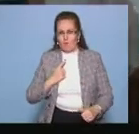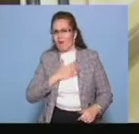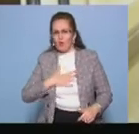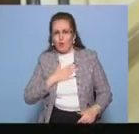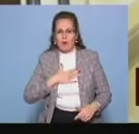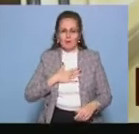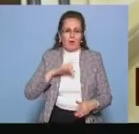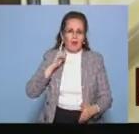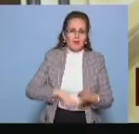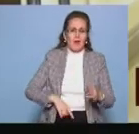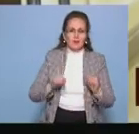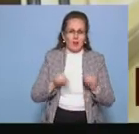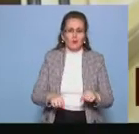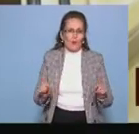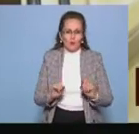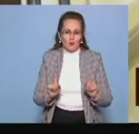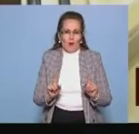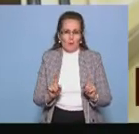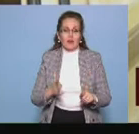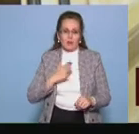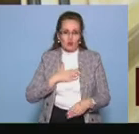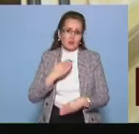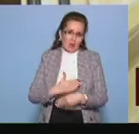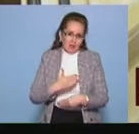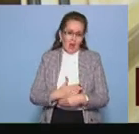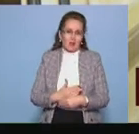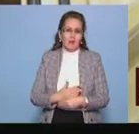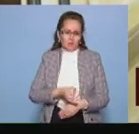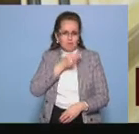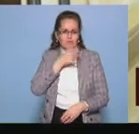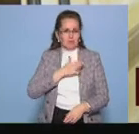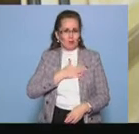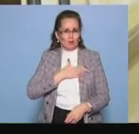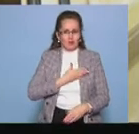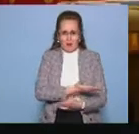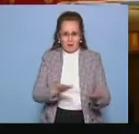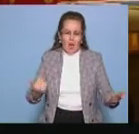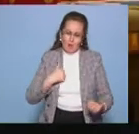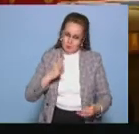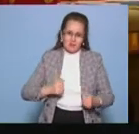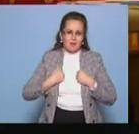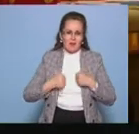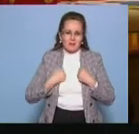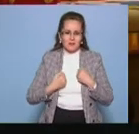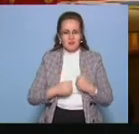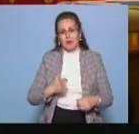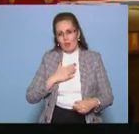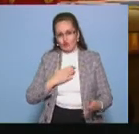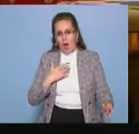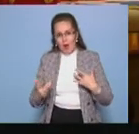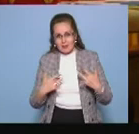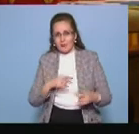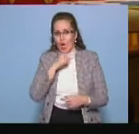надеемся на то, что наши спектакли придутся по душе. А мы будем стараться. Тем временем наши артисты из